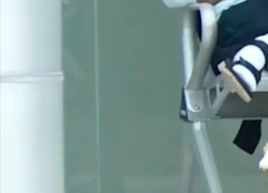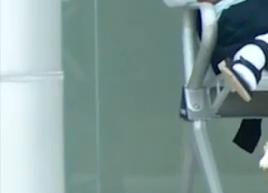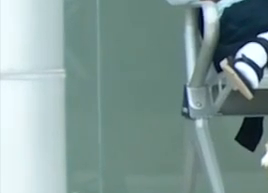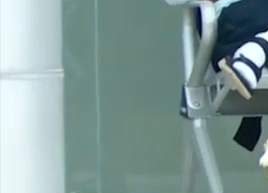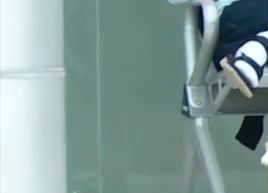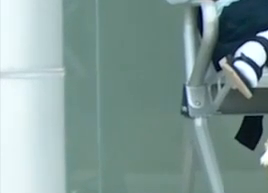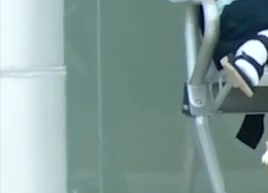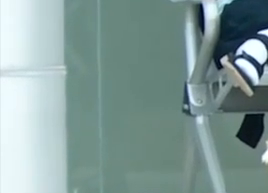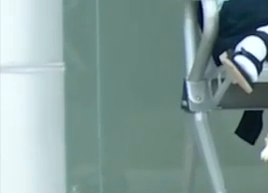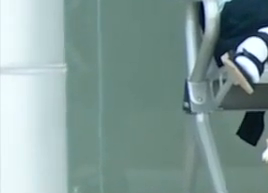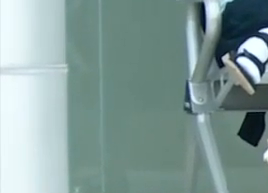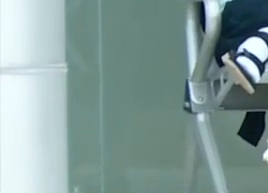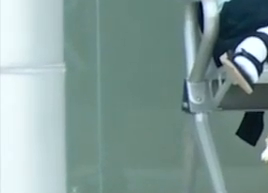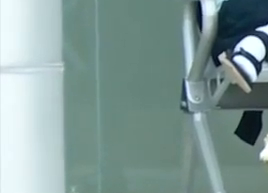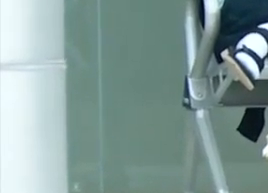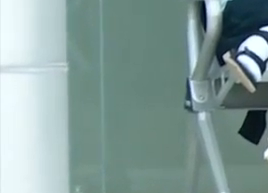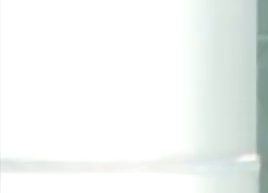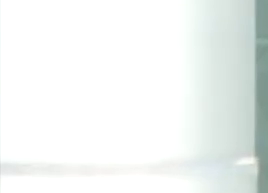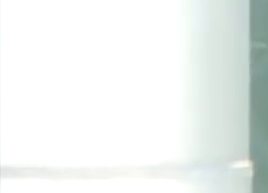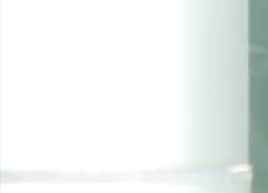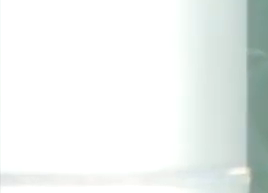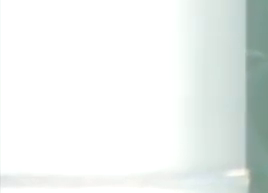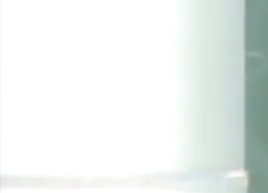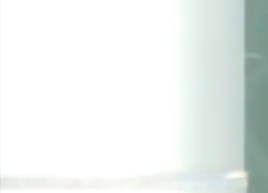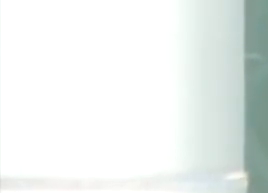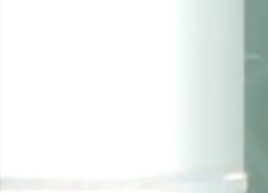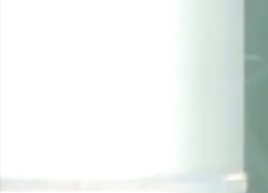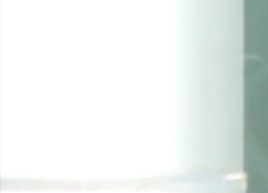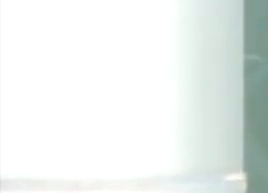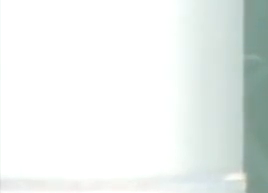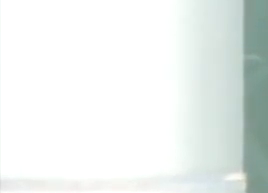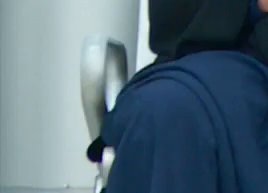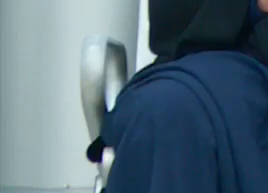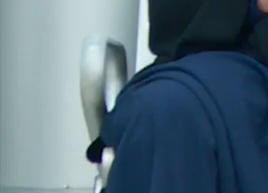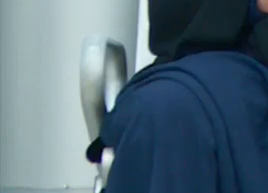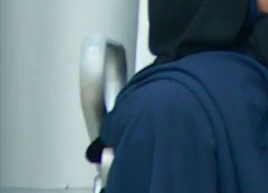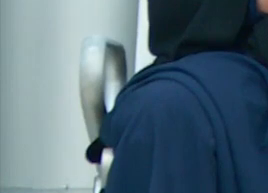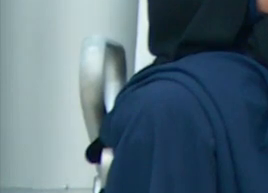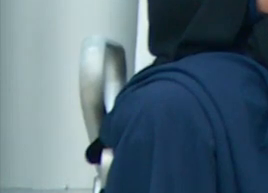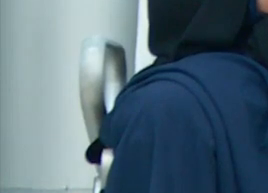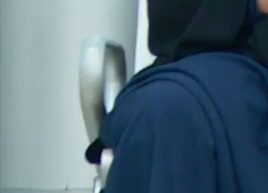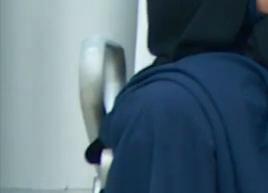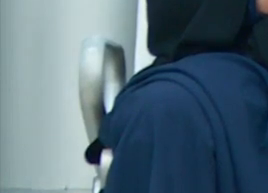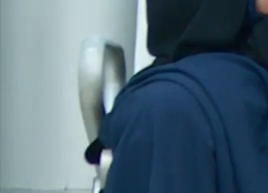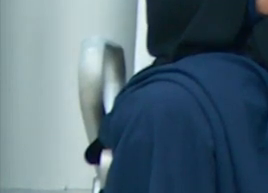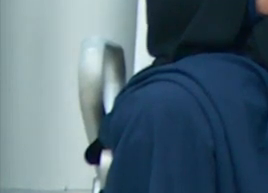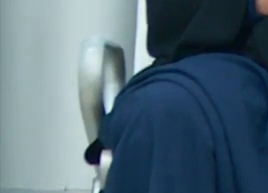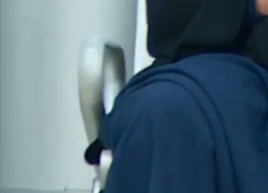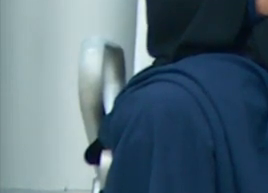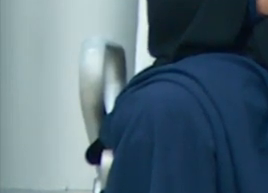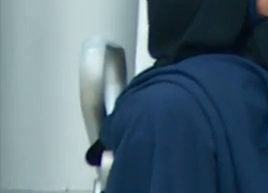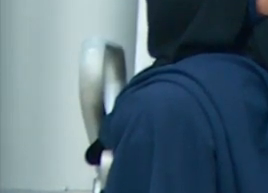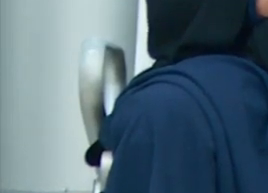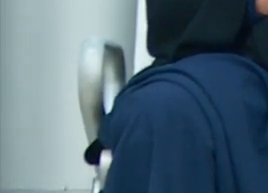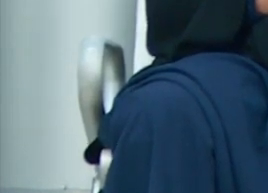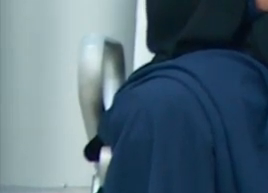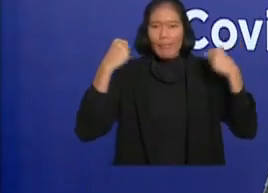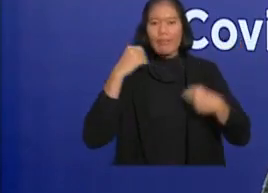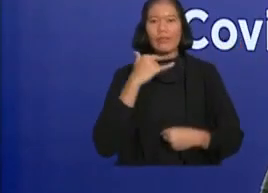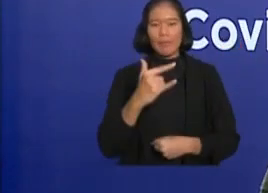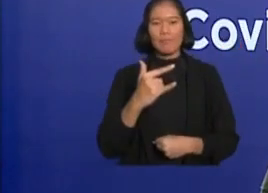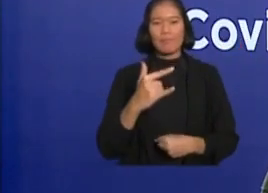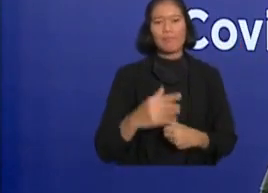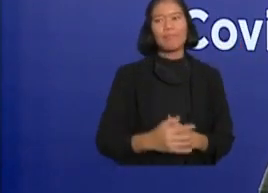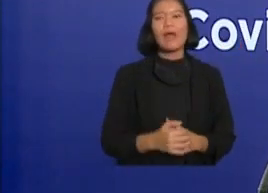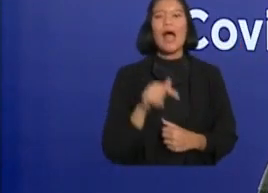sabun dan air mengalir menggunakan masker dan menjaga imunitas tetap tinggi